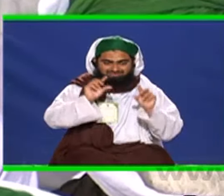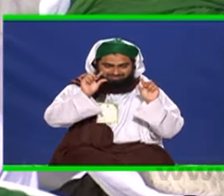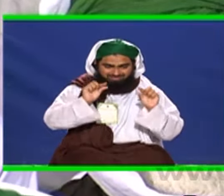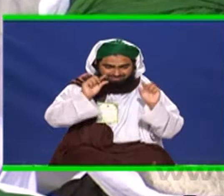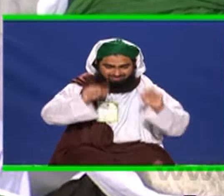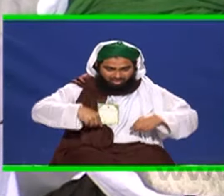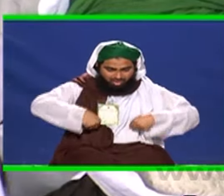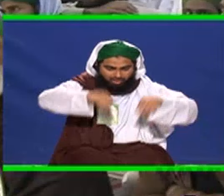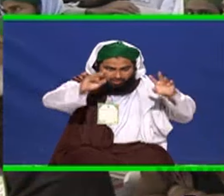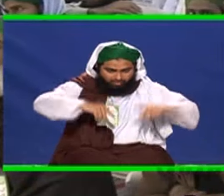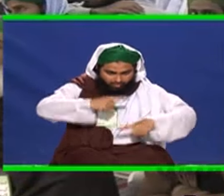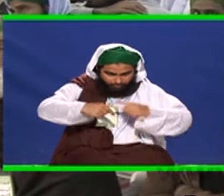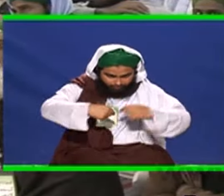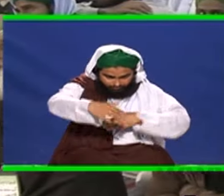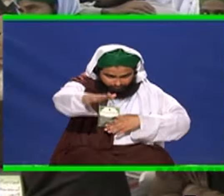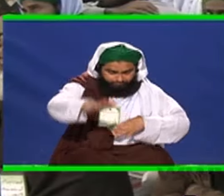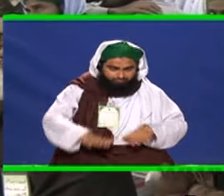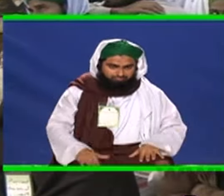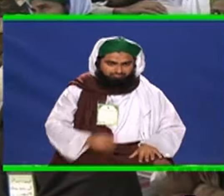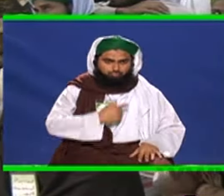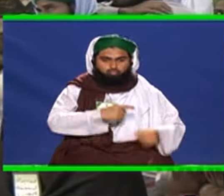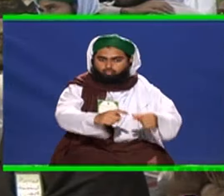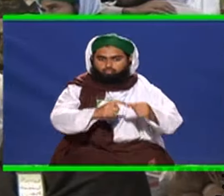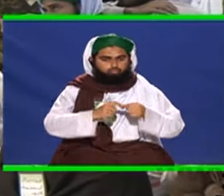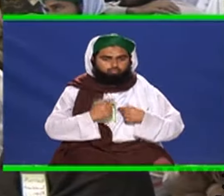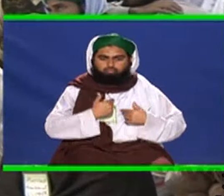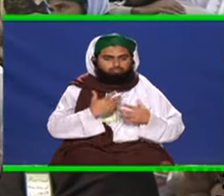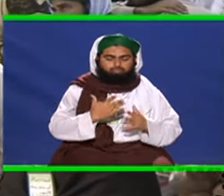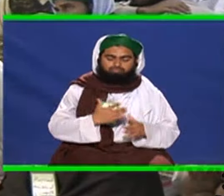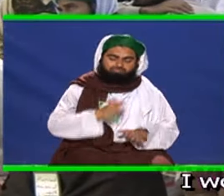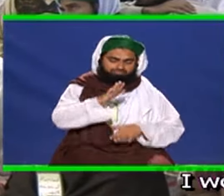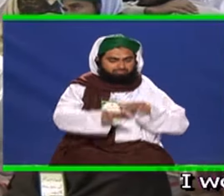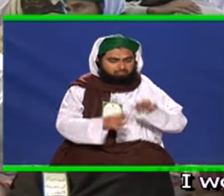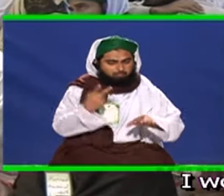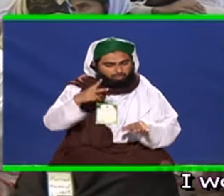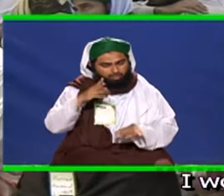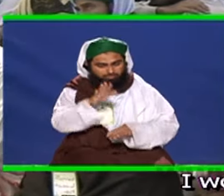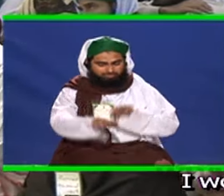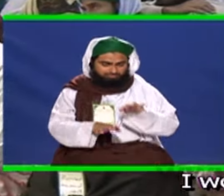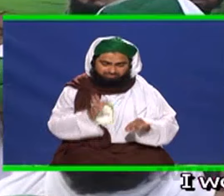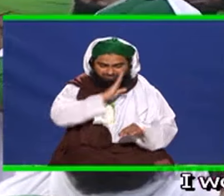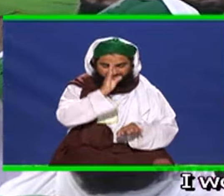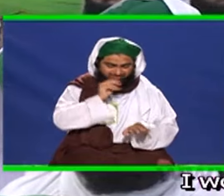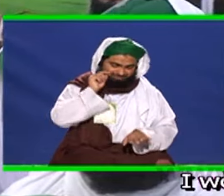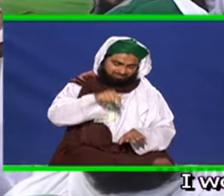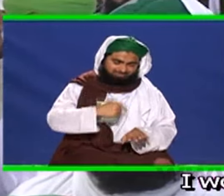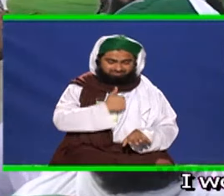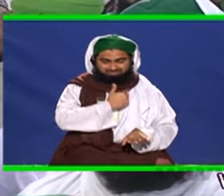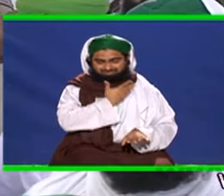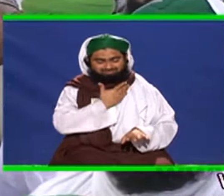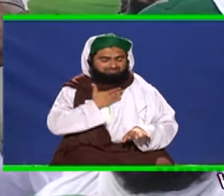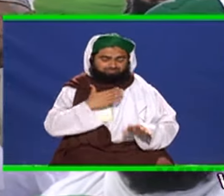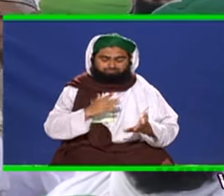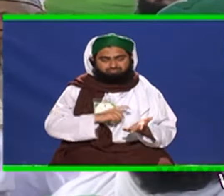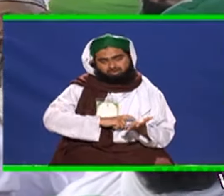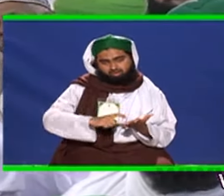سبز ہماری مسجد میں سبز بچھا دیے خالی. میں نے تو کئی بار کہا جب مجھے پوچھا ہوتا تو میں سبز رنگ کا مشورہ نہ دیتا.